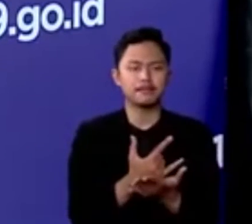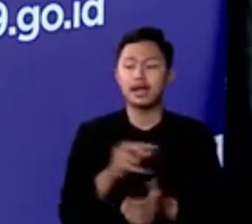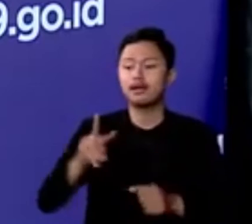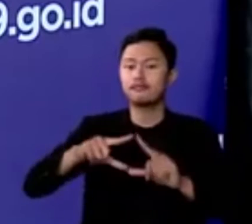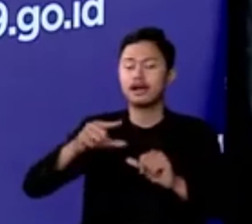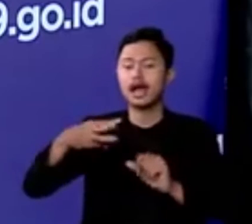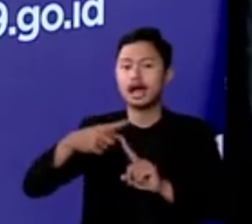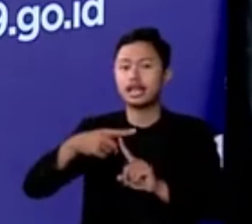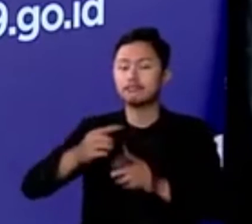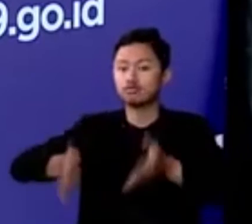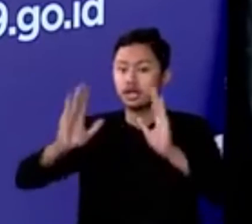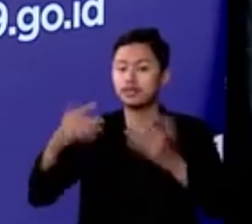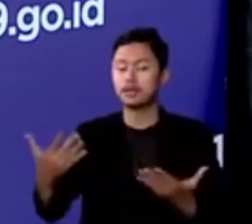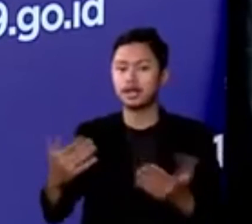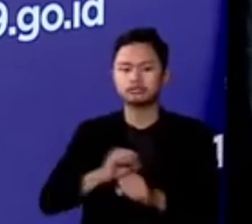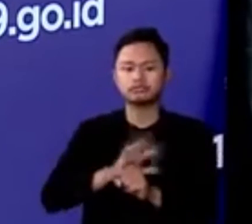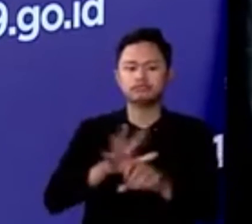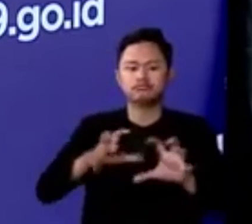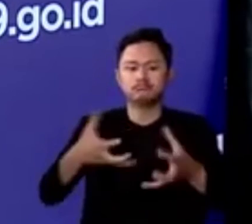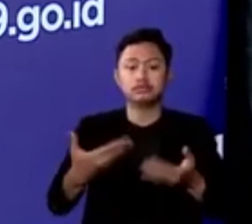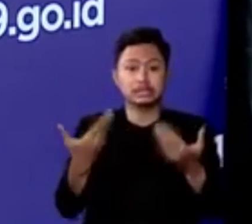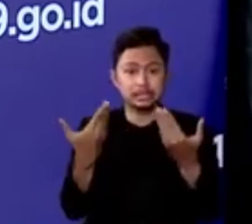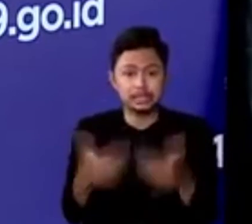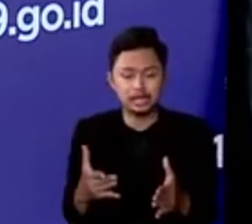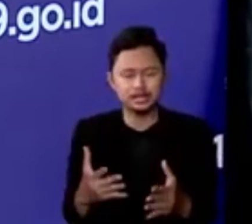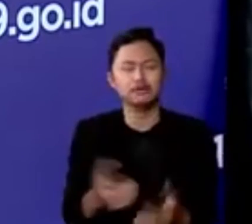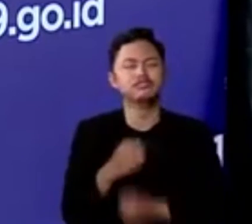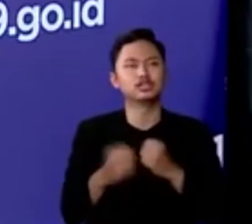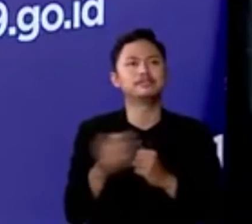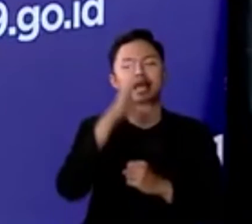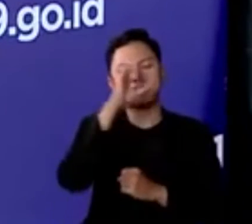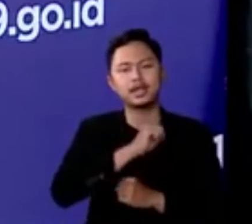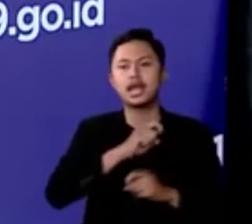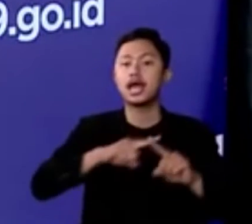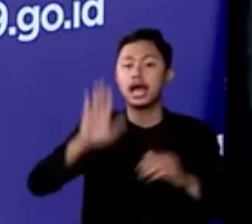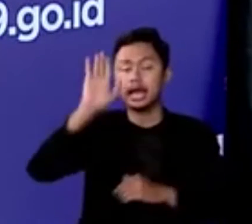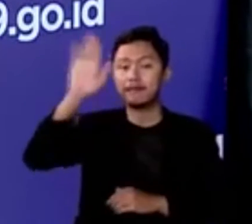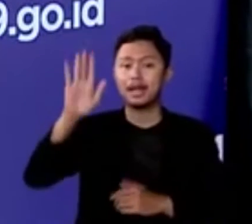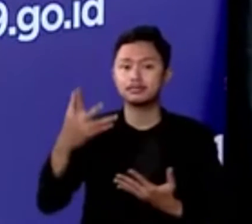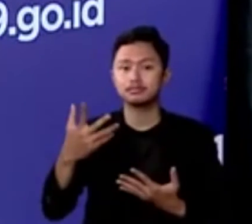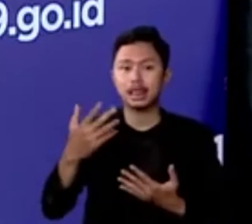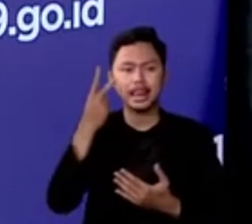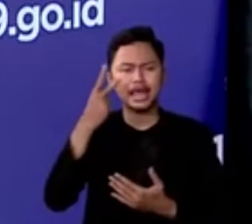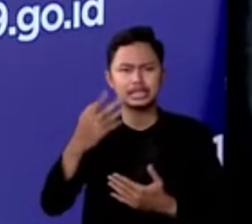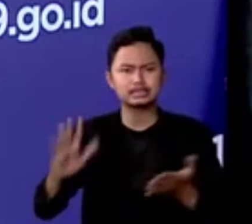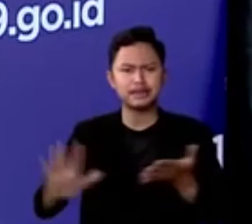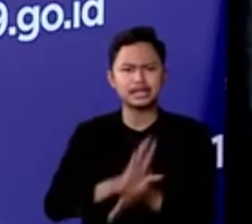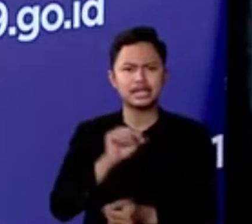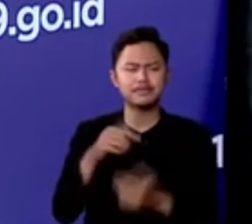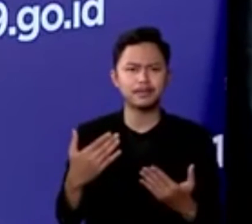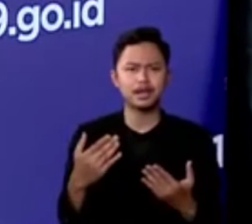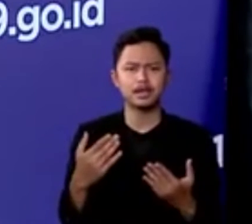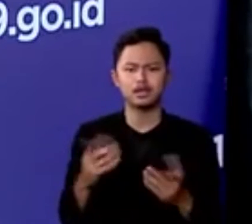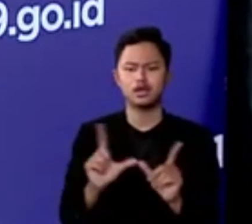kalau Mas Vallen sendiri gimana di perusahaannya ini setelah pandemi selesai ini semoga cepat Yamin kedepannya nih ya melihat prospek itu enggak ternyata